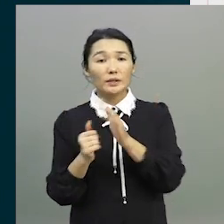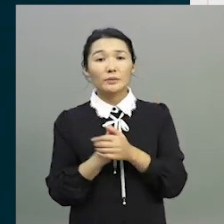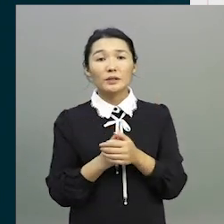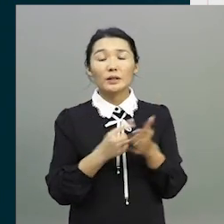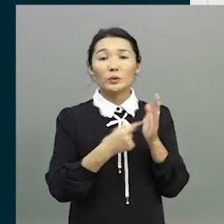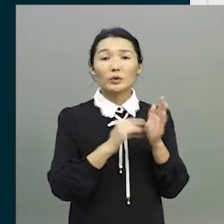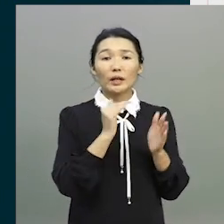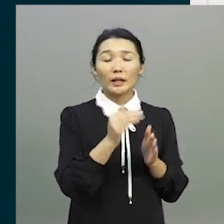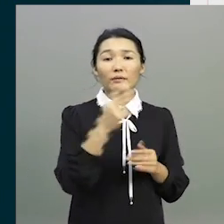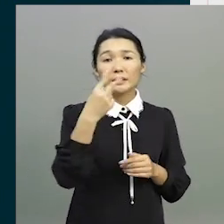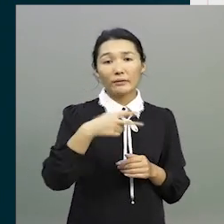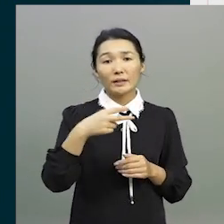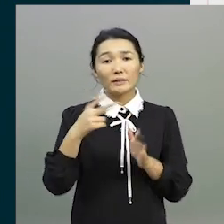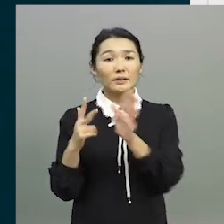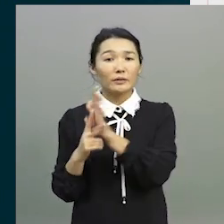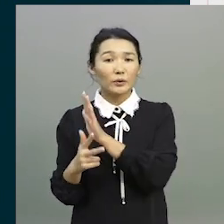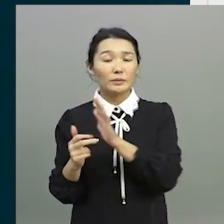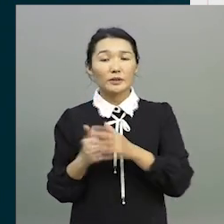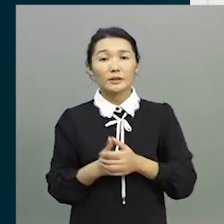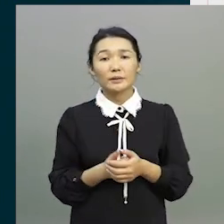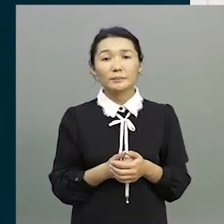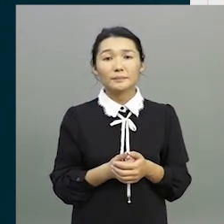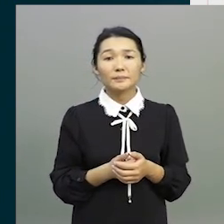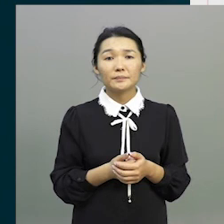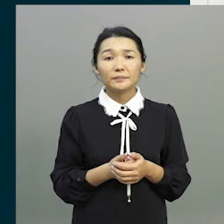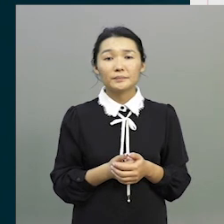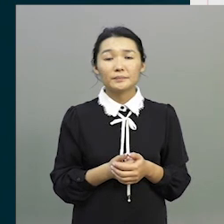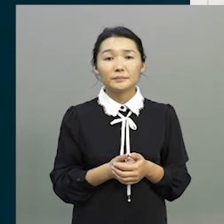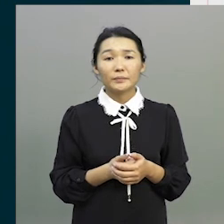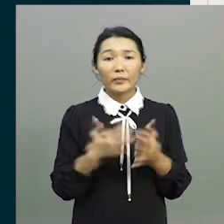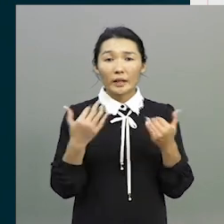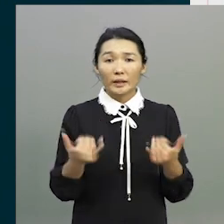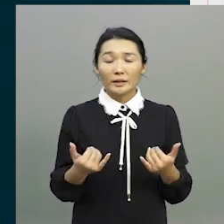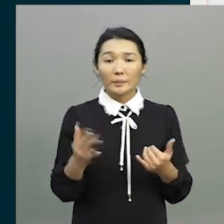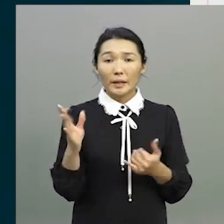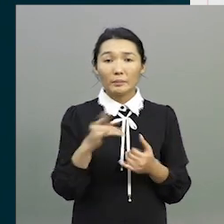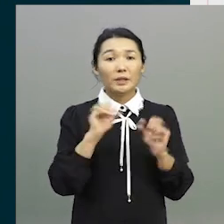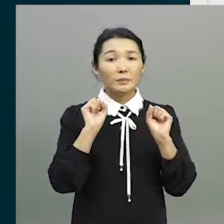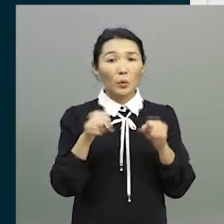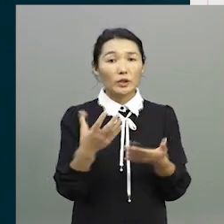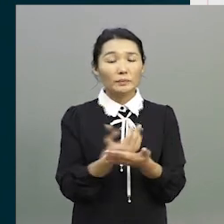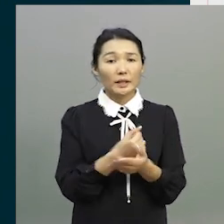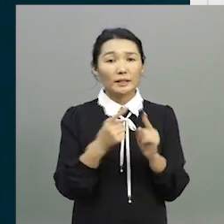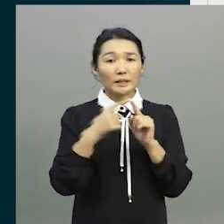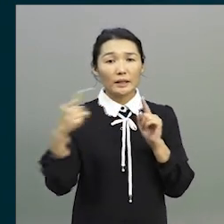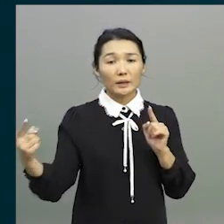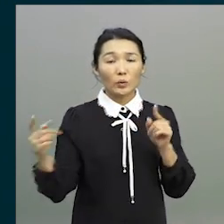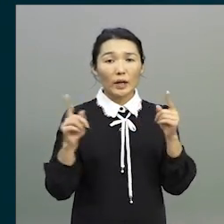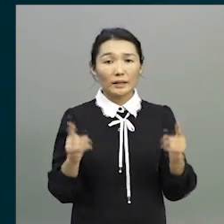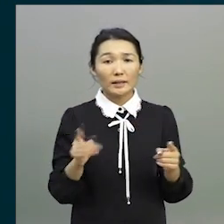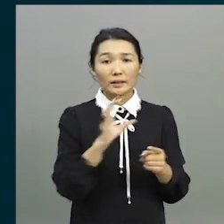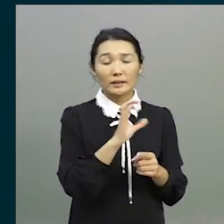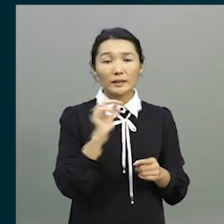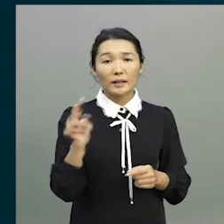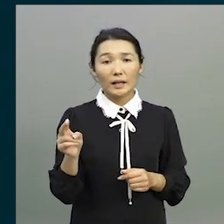координаты 20 и 80 теперь мы сможем найти длину отрезка vck